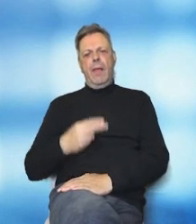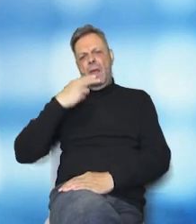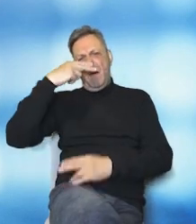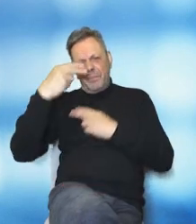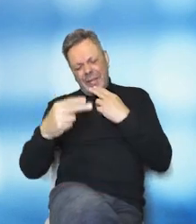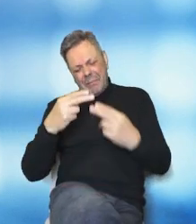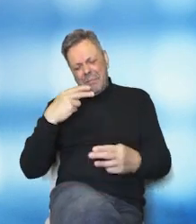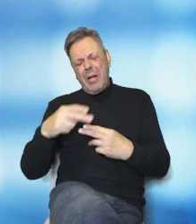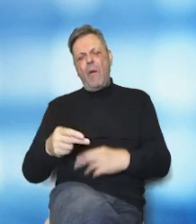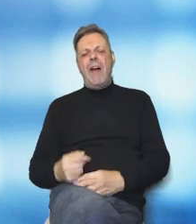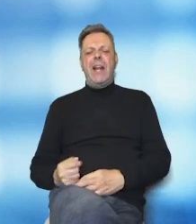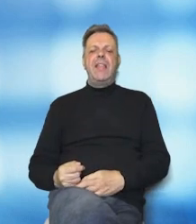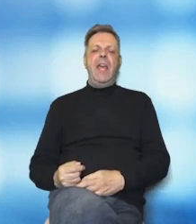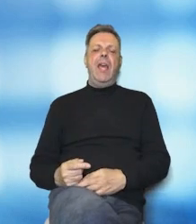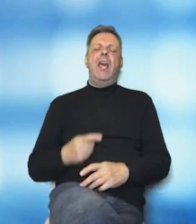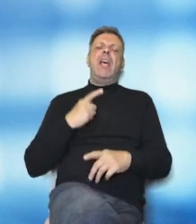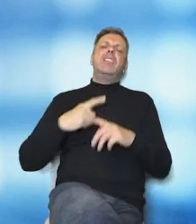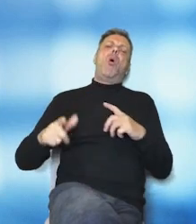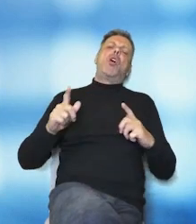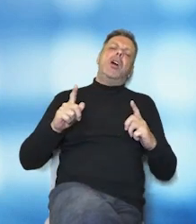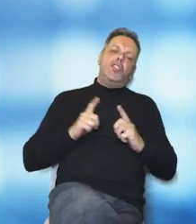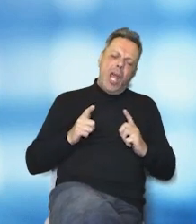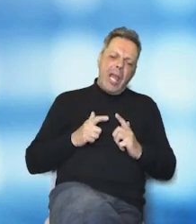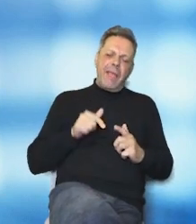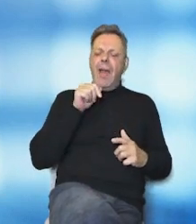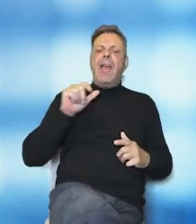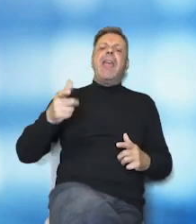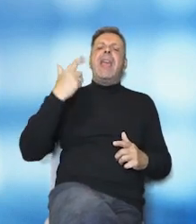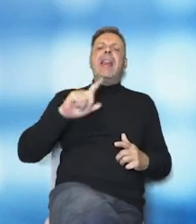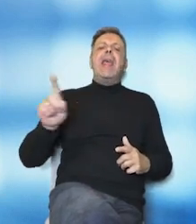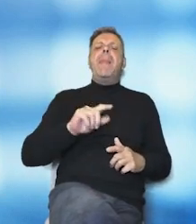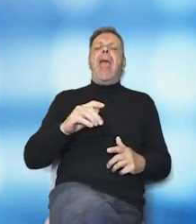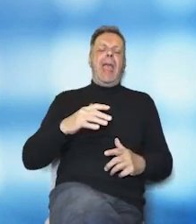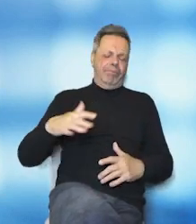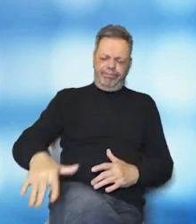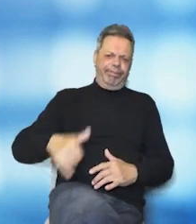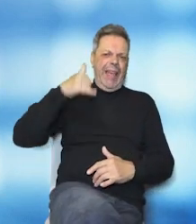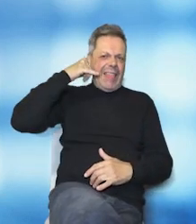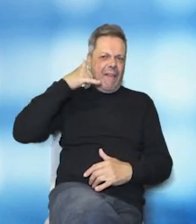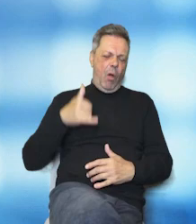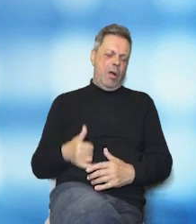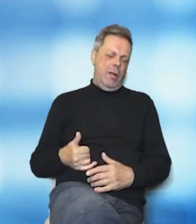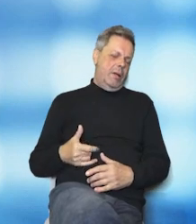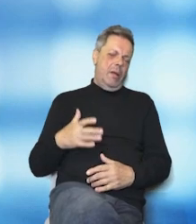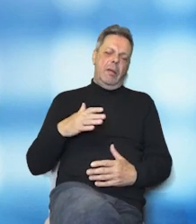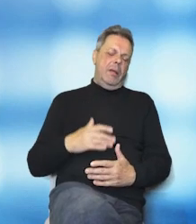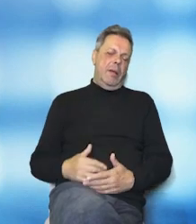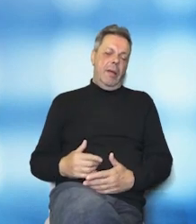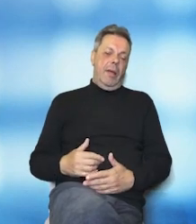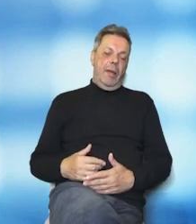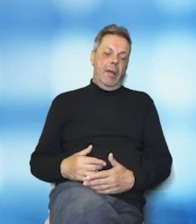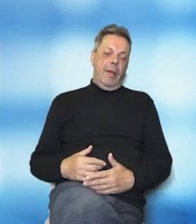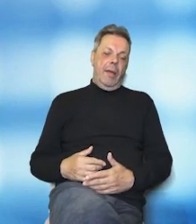prigovaranje radi čekanja ili nejavljanja na telefon. Dakle, vjerovali li